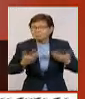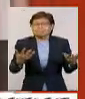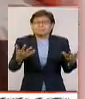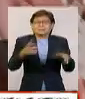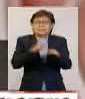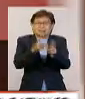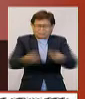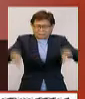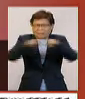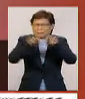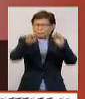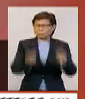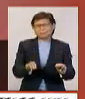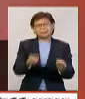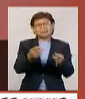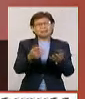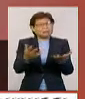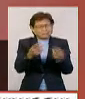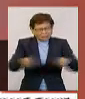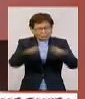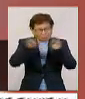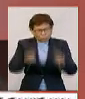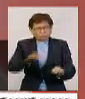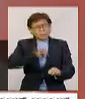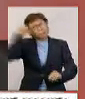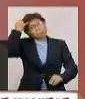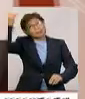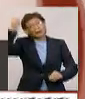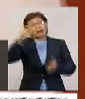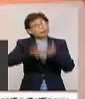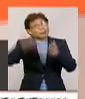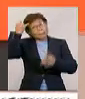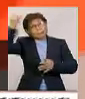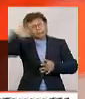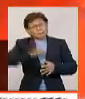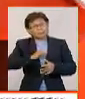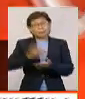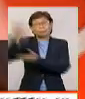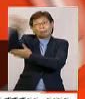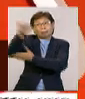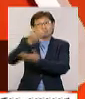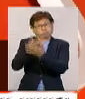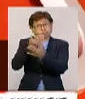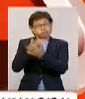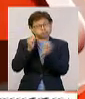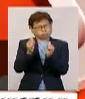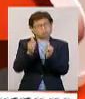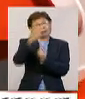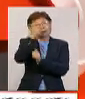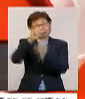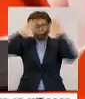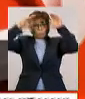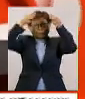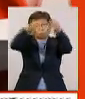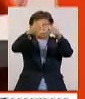dengan nilai kemanusiaan. Jadi saya berpendapat apa yang dibentangkan itu amat baik kerana dia memberi